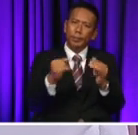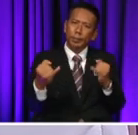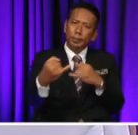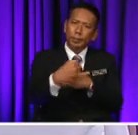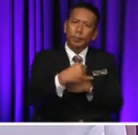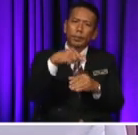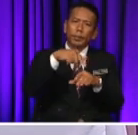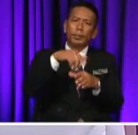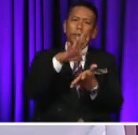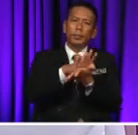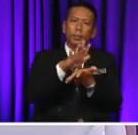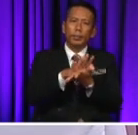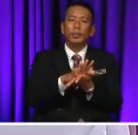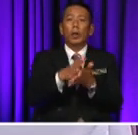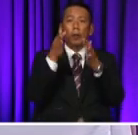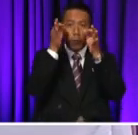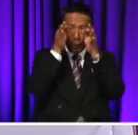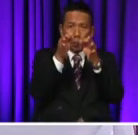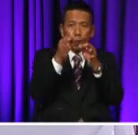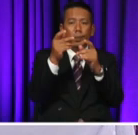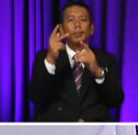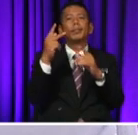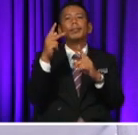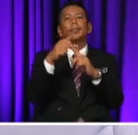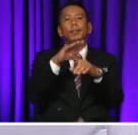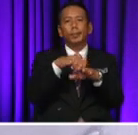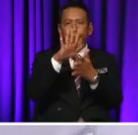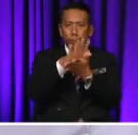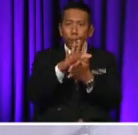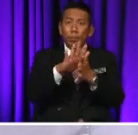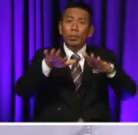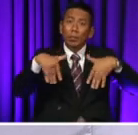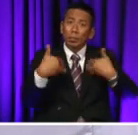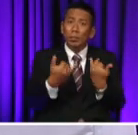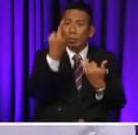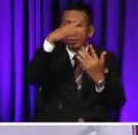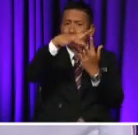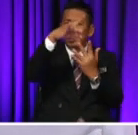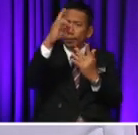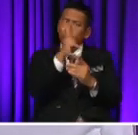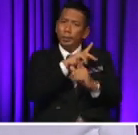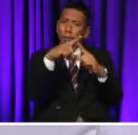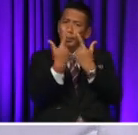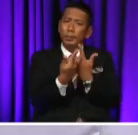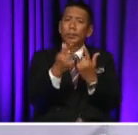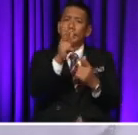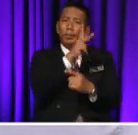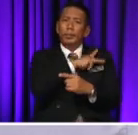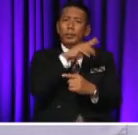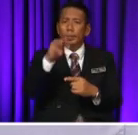di sekolah jadi kita fokuskan kepada di sekolah jadi bagaimana untuk melantik ketua kelas ketemu murid